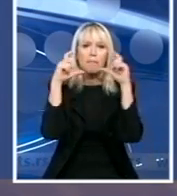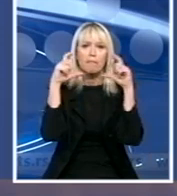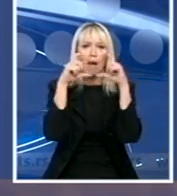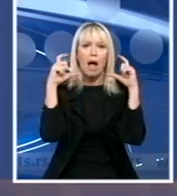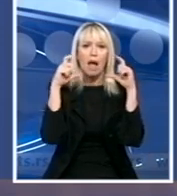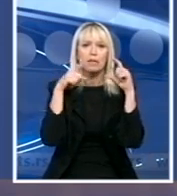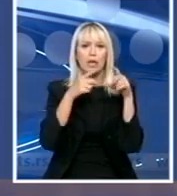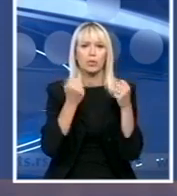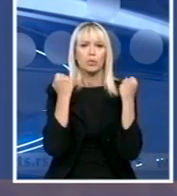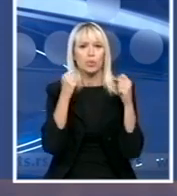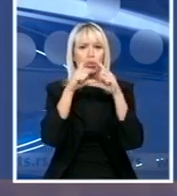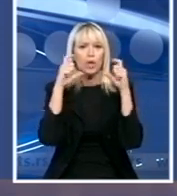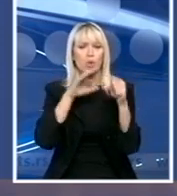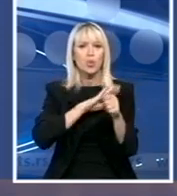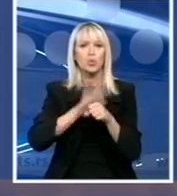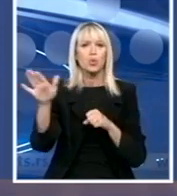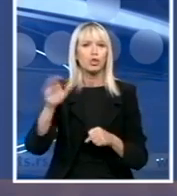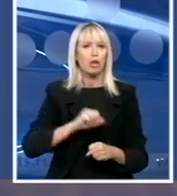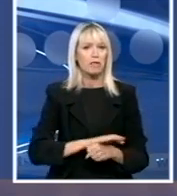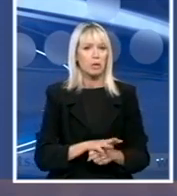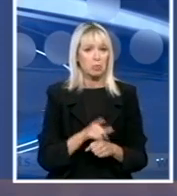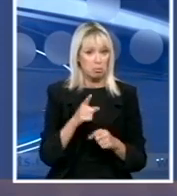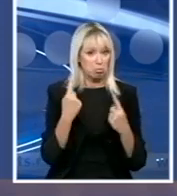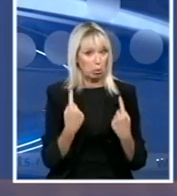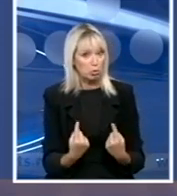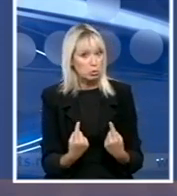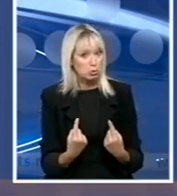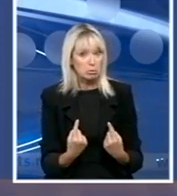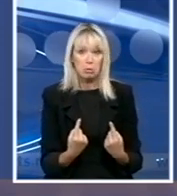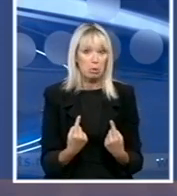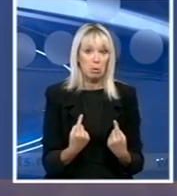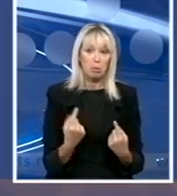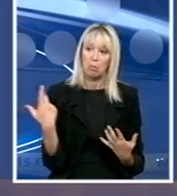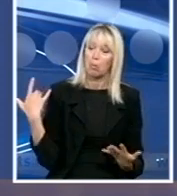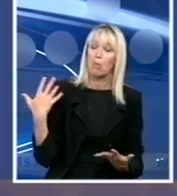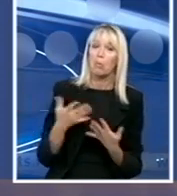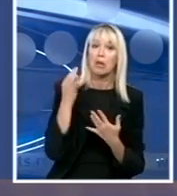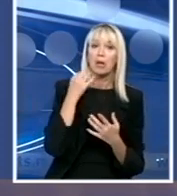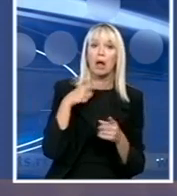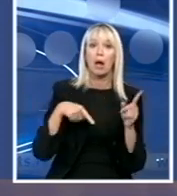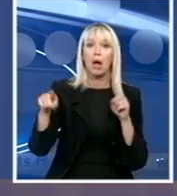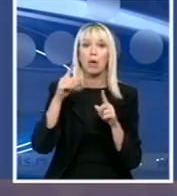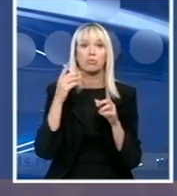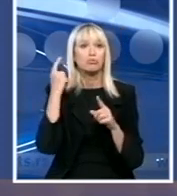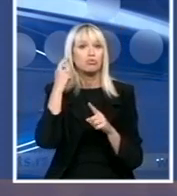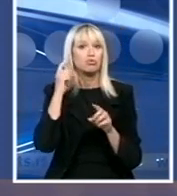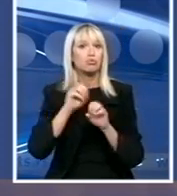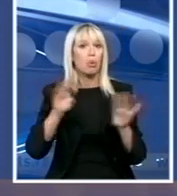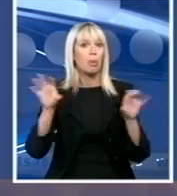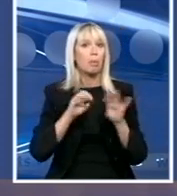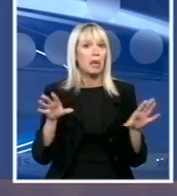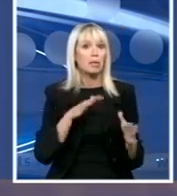da ubijaju koronavirus? Da li je tako nešto moguće? Minulih dana se o tome pisalo u medijima.